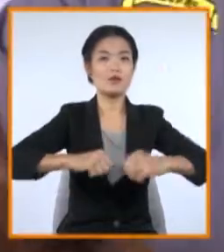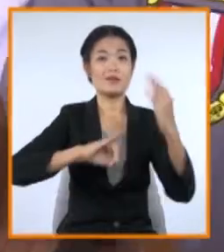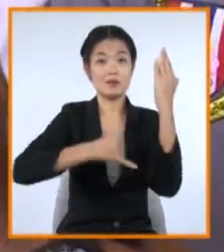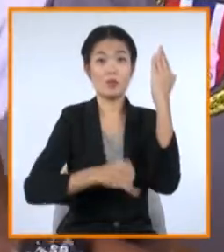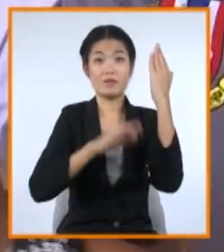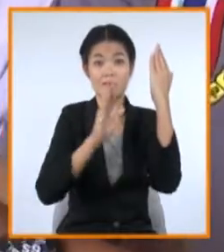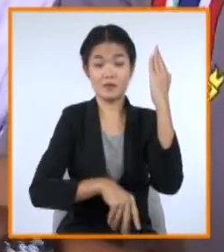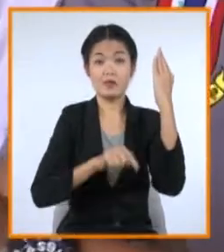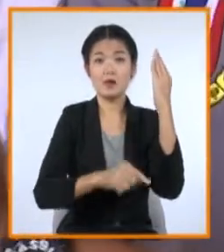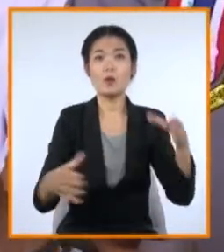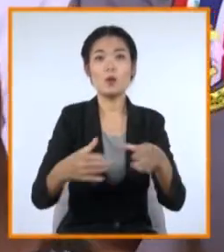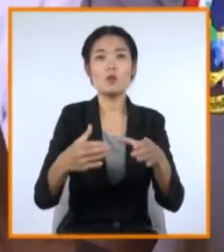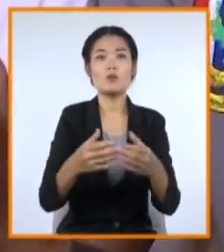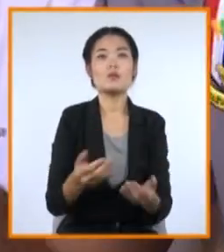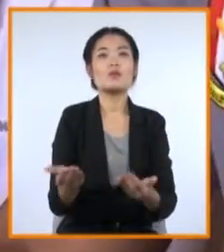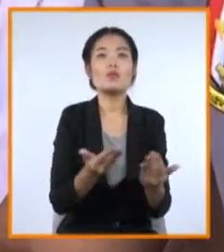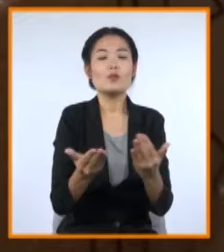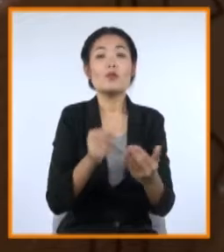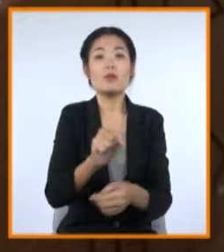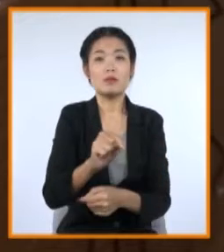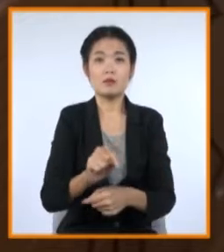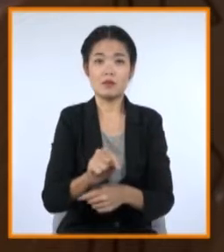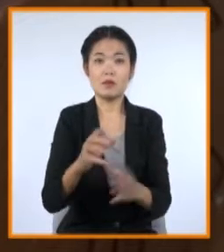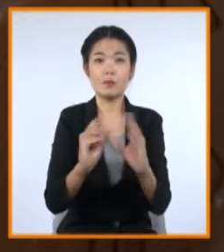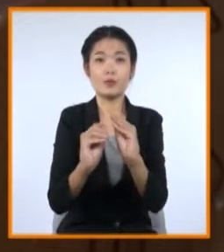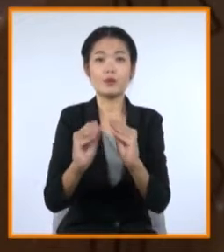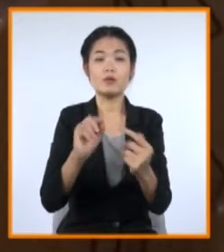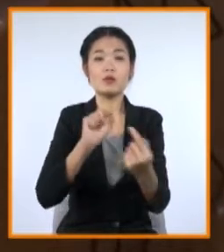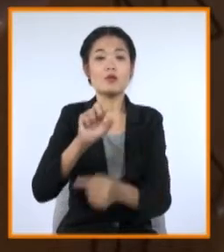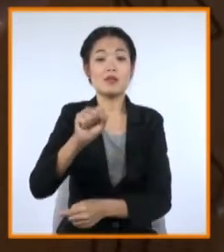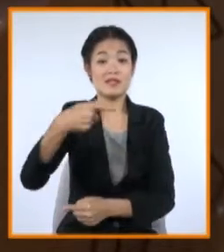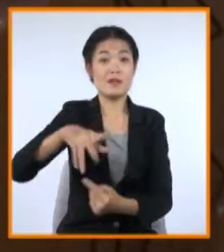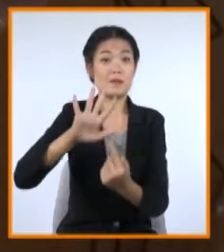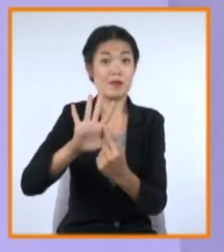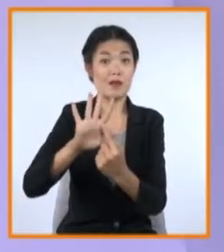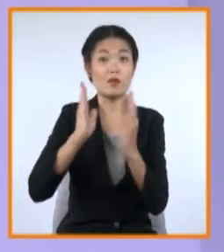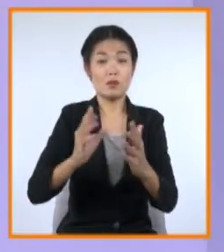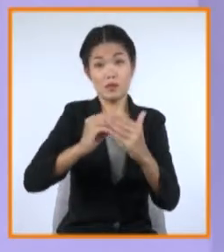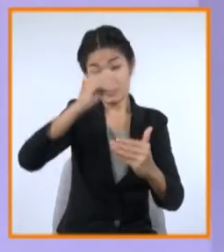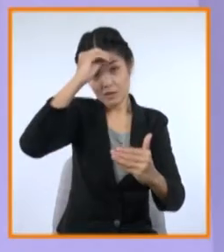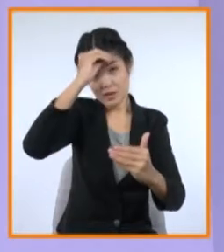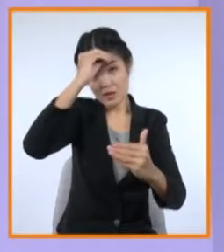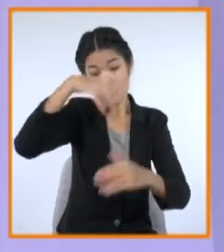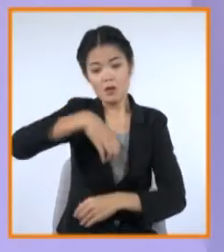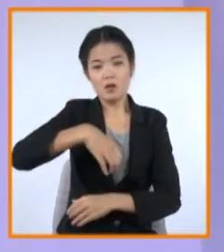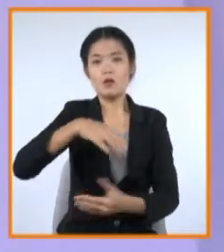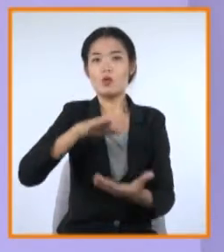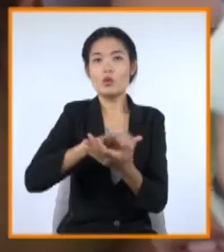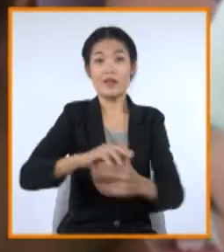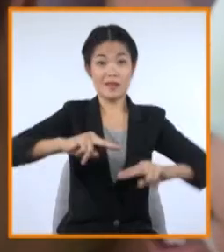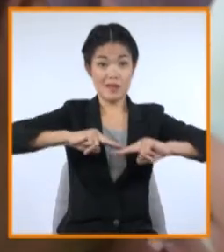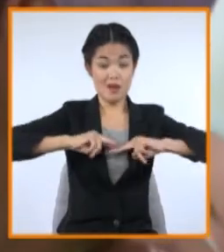รือกลุ่มลูกเลี้ยงร่วมกับหน่วยเฉพาะกิจสันติสุขจัดประชุมตั้งสภานักเรียนโรงเรียนเอกชนสอนศาสนาอิสลาม3จังหวัดชายแดน